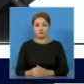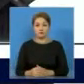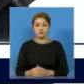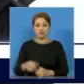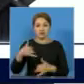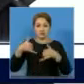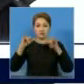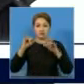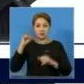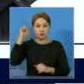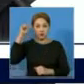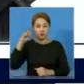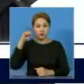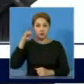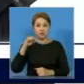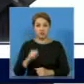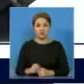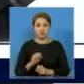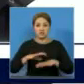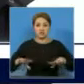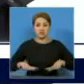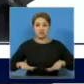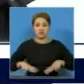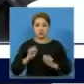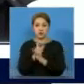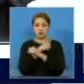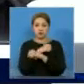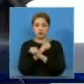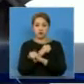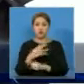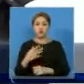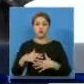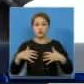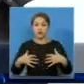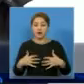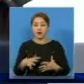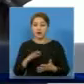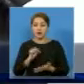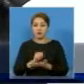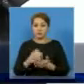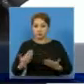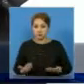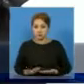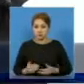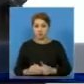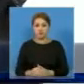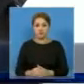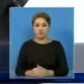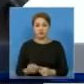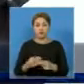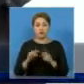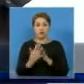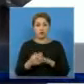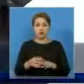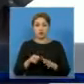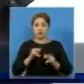сиыр, қой, жылқы, түйе төрт түлік малдың өнімдері арқылы өмір кешті. Осы ауылда жұмыс